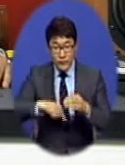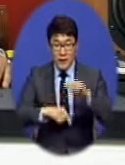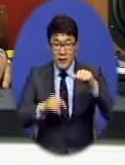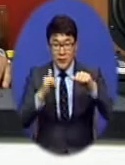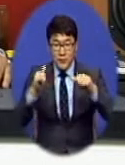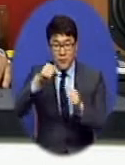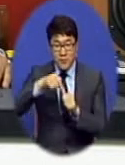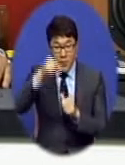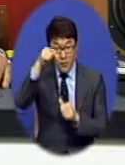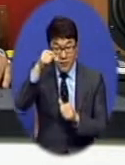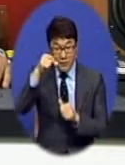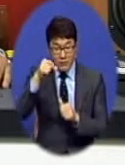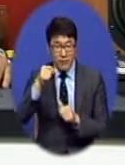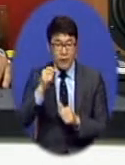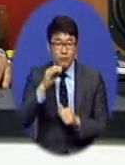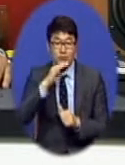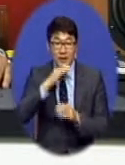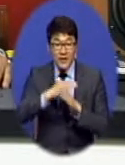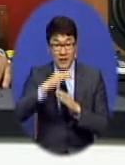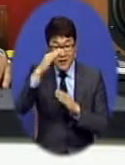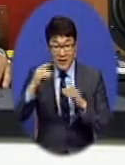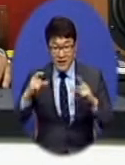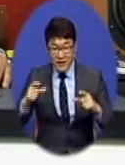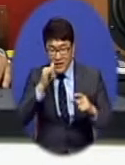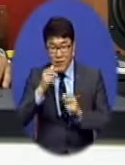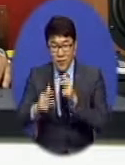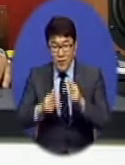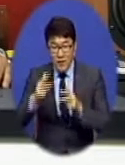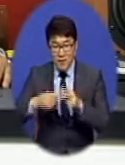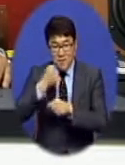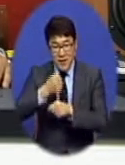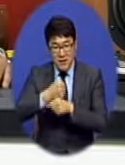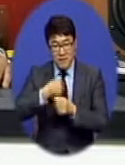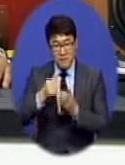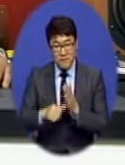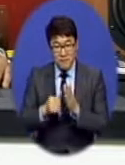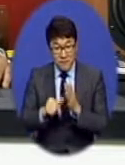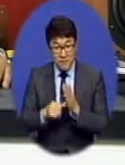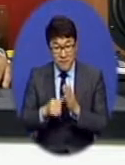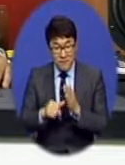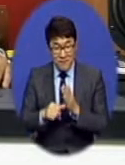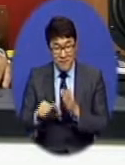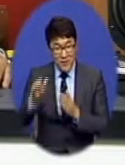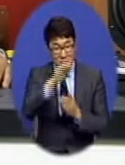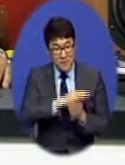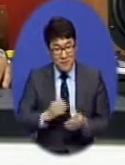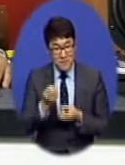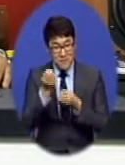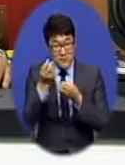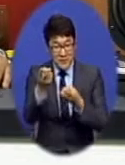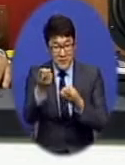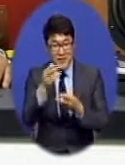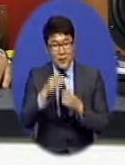5분을 추첨해서 통일의 염원을 담은 개성공단에서 제조한 시스브로 공동 브랜드 제품을 드리니까요.